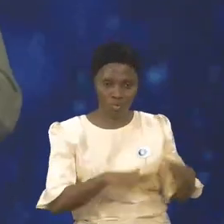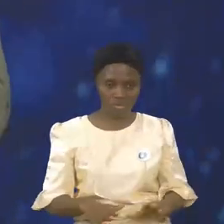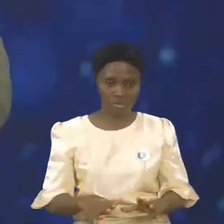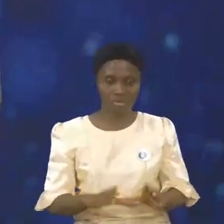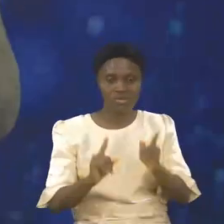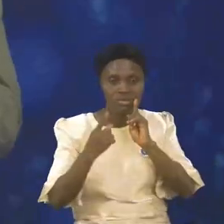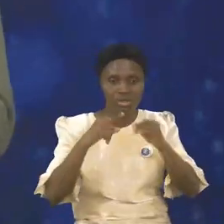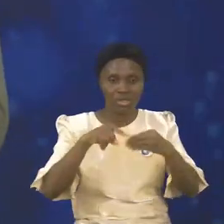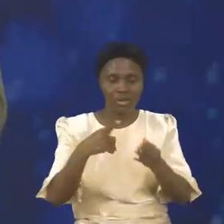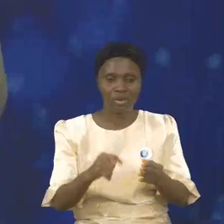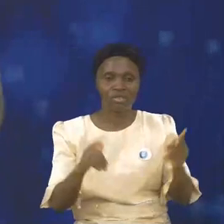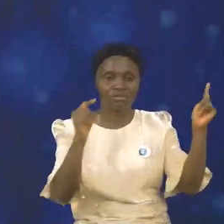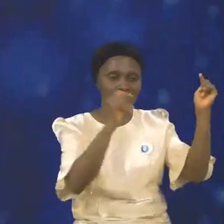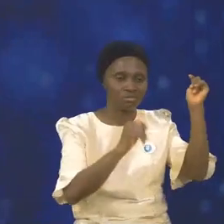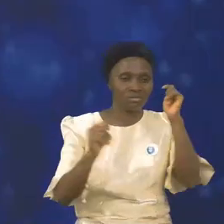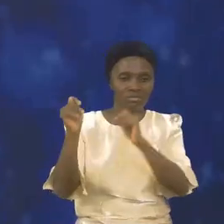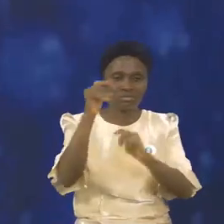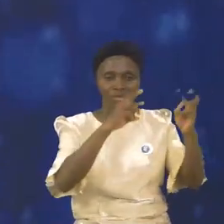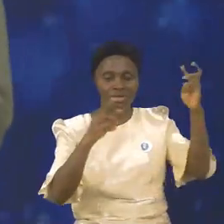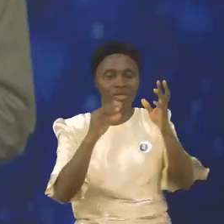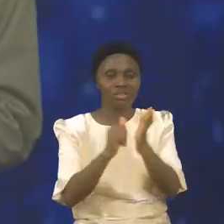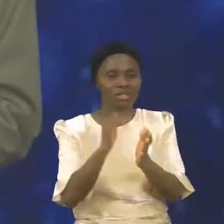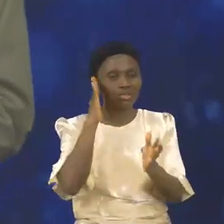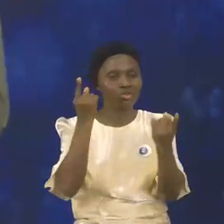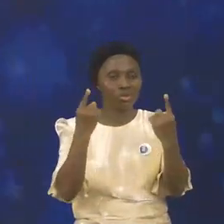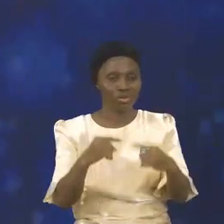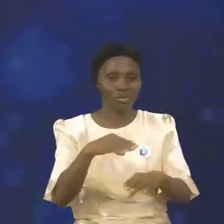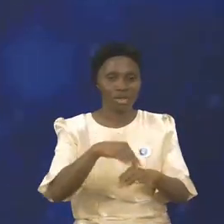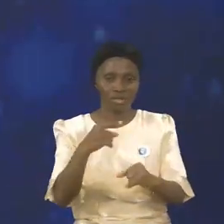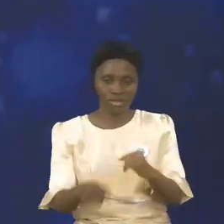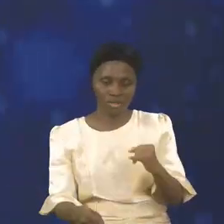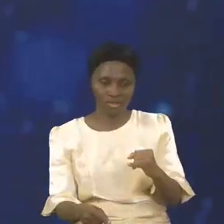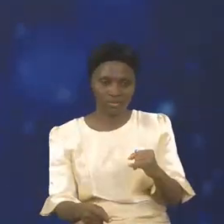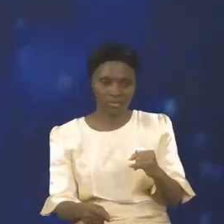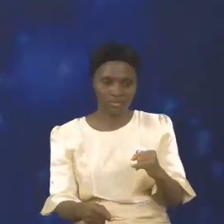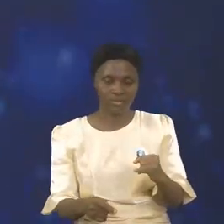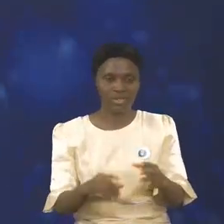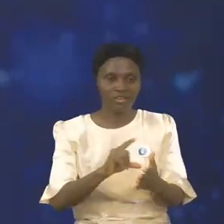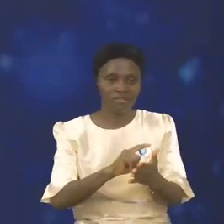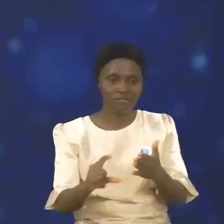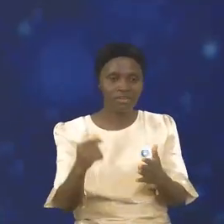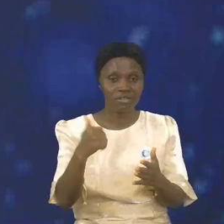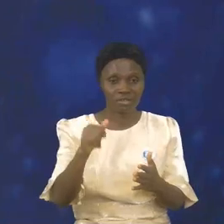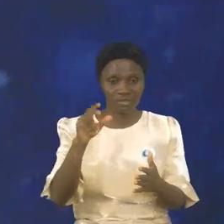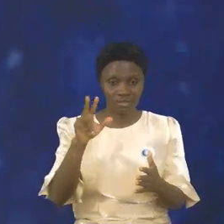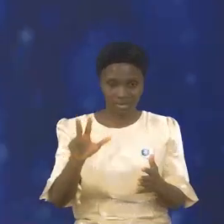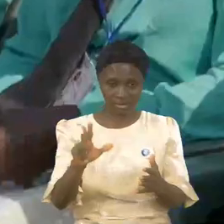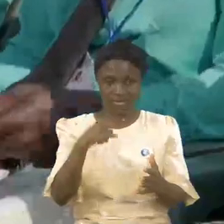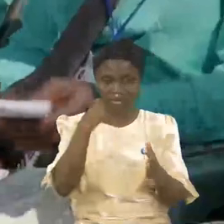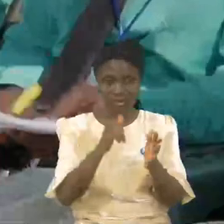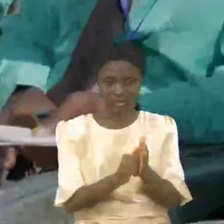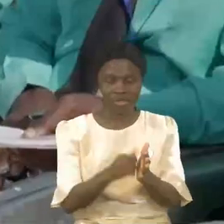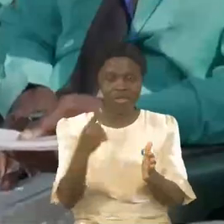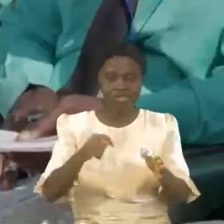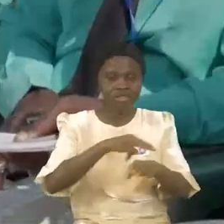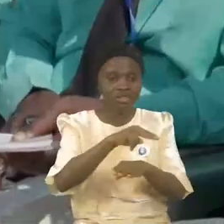eaux puissantes cela parle de conflit qui va surgir à la fin avec par entre